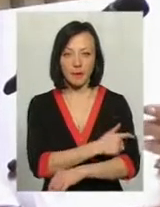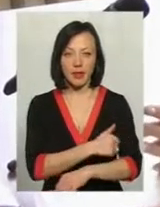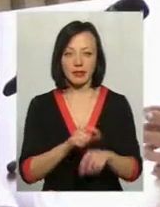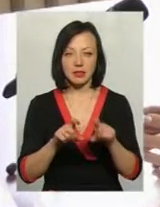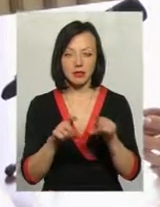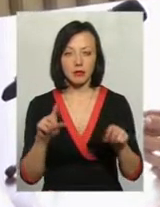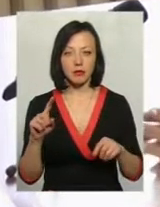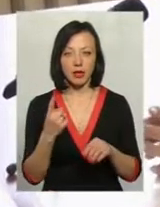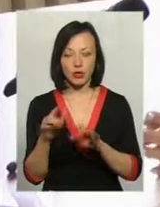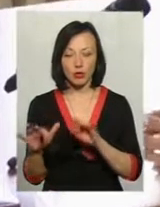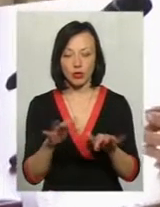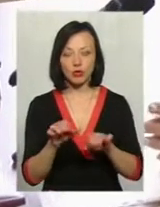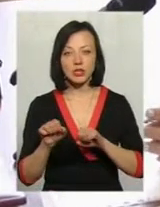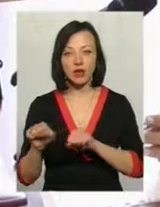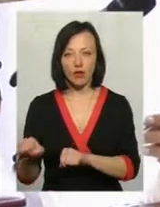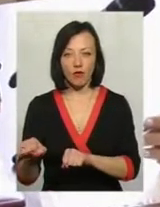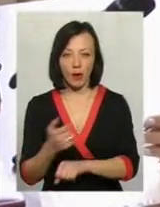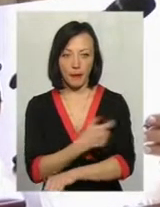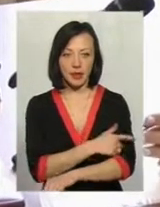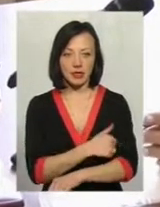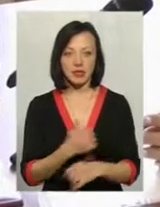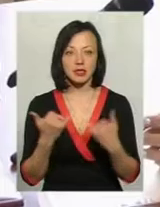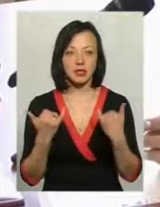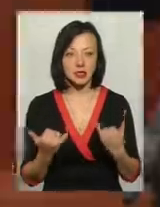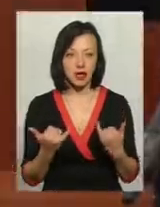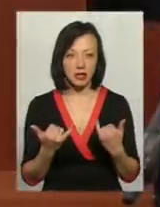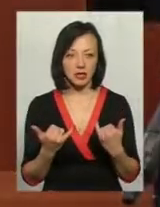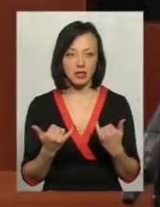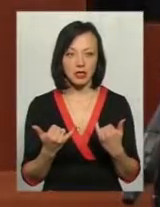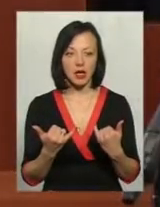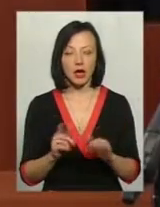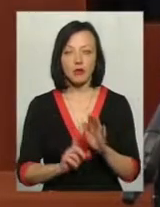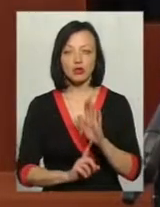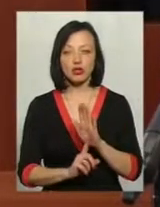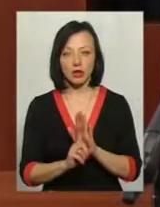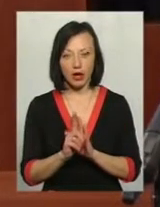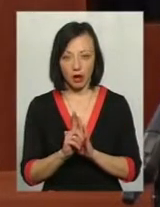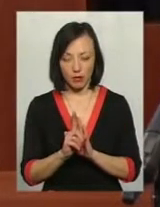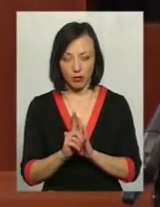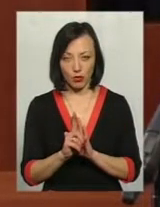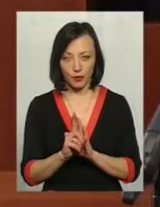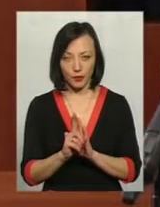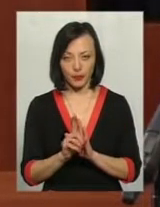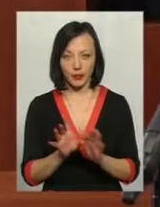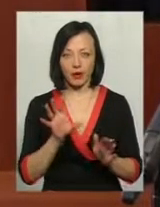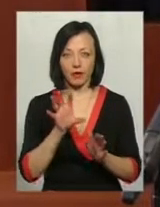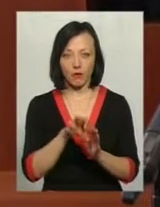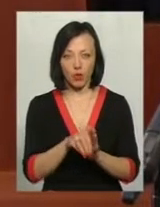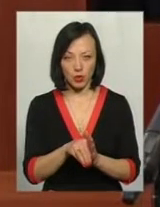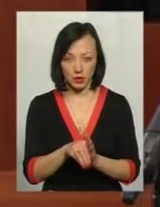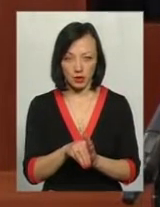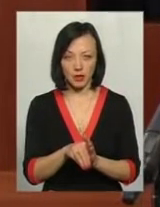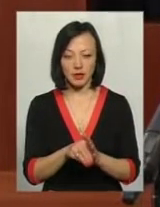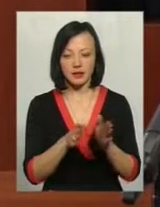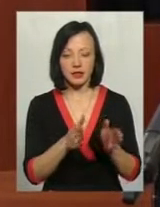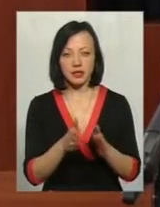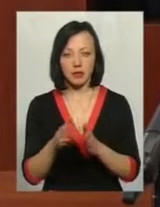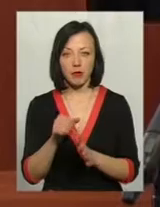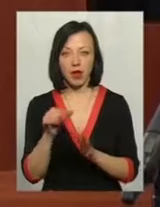є перший крок до страхової медицини. Зараз ми починаємо вводити в